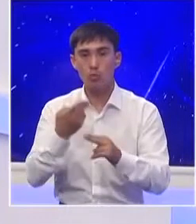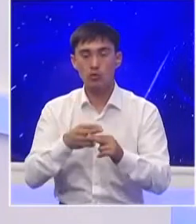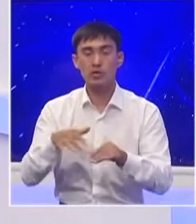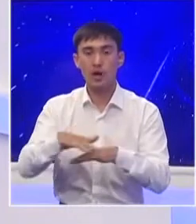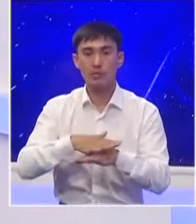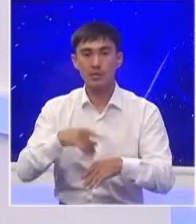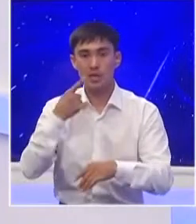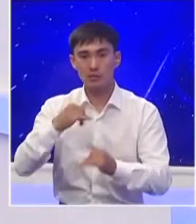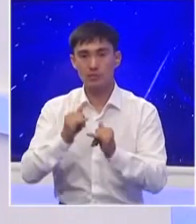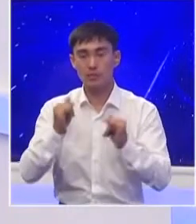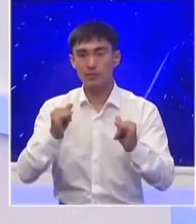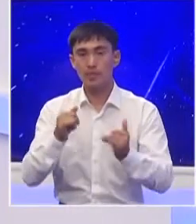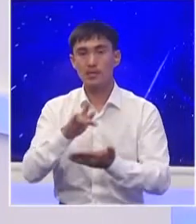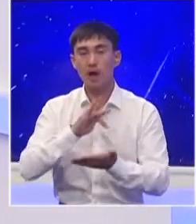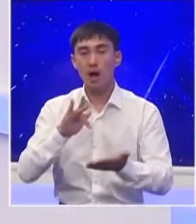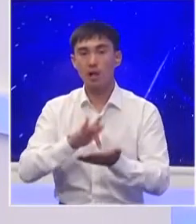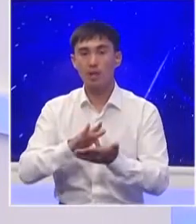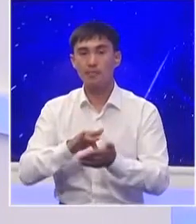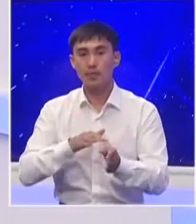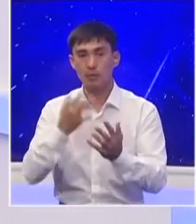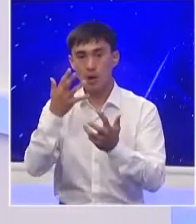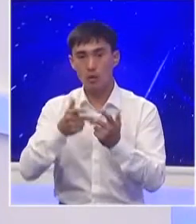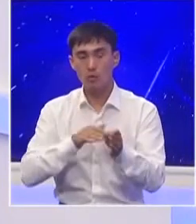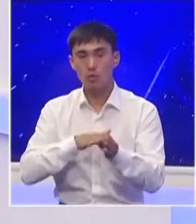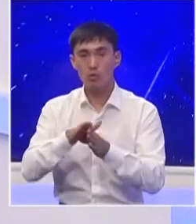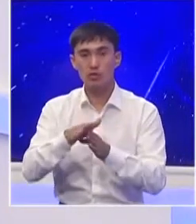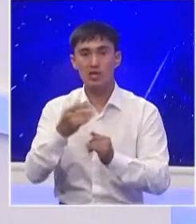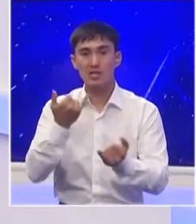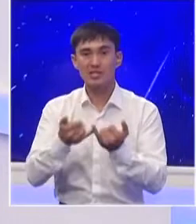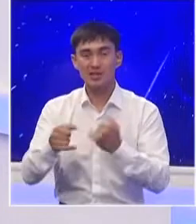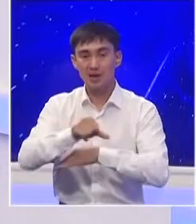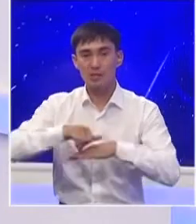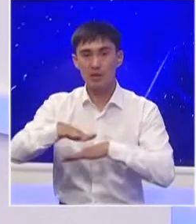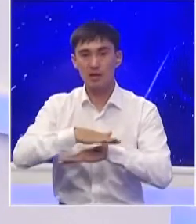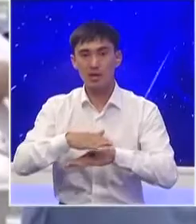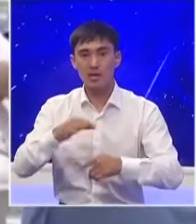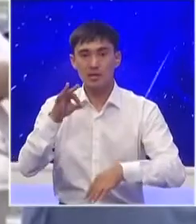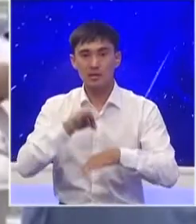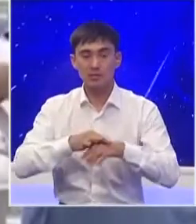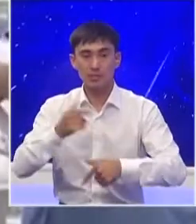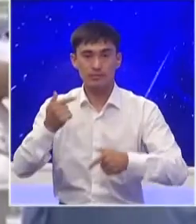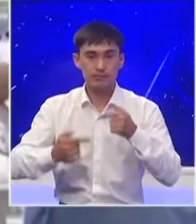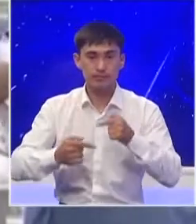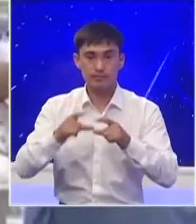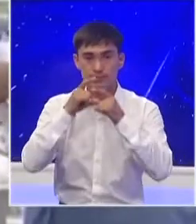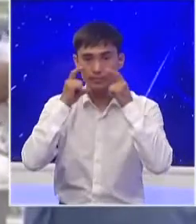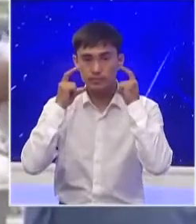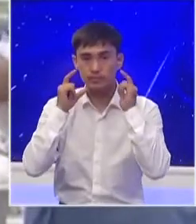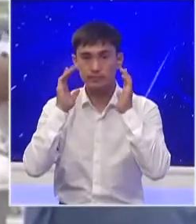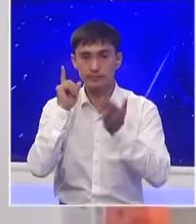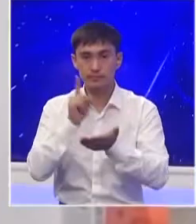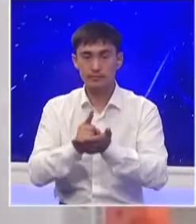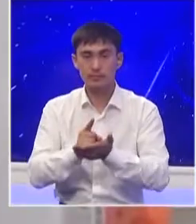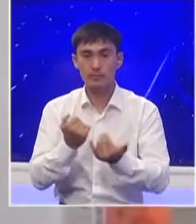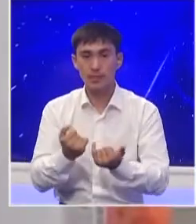аймақта дендеп барады. Қазір қала бағалау матрицасы бойынша сары аймаққа өтті. Індетпен күрес мақсатында бетперде кию режимі